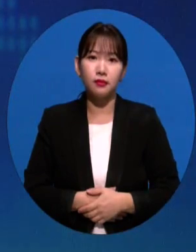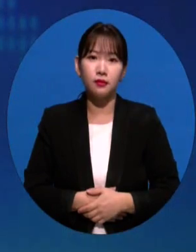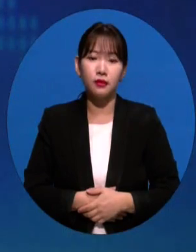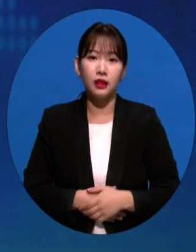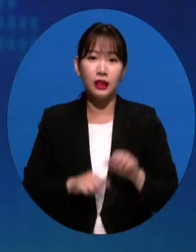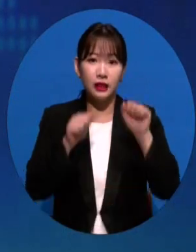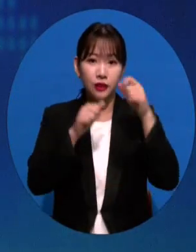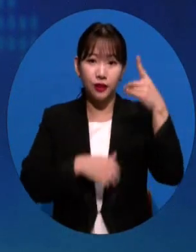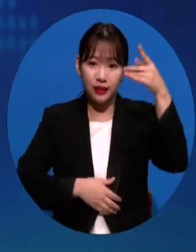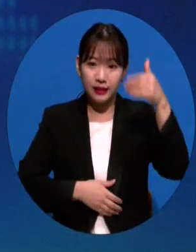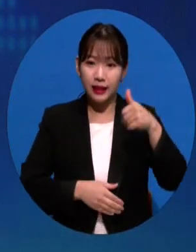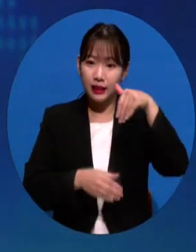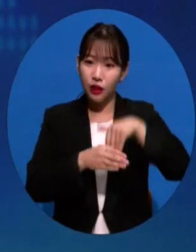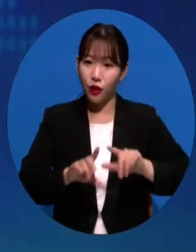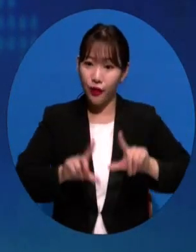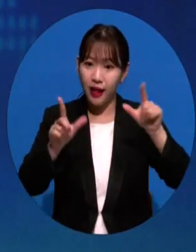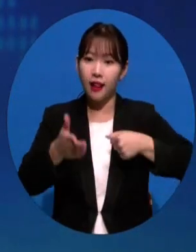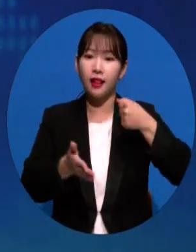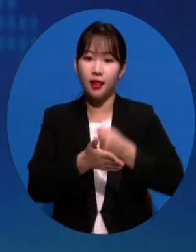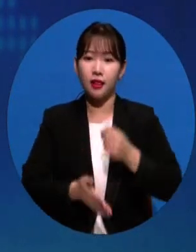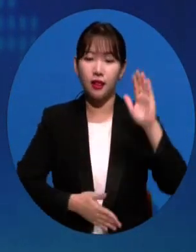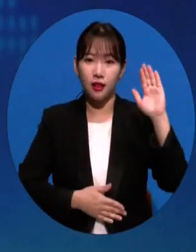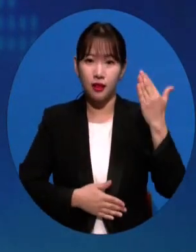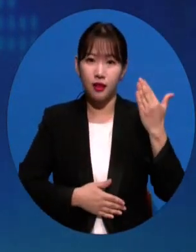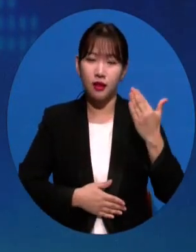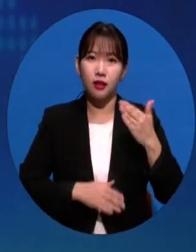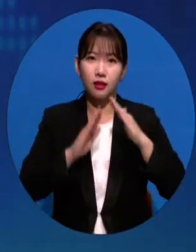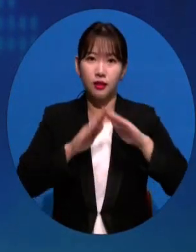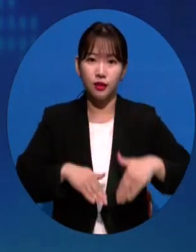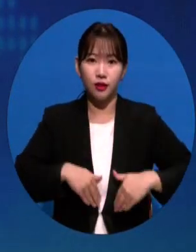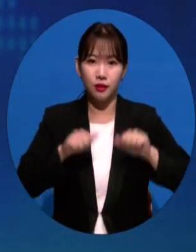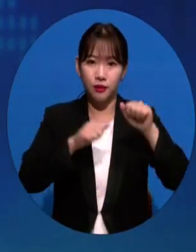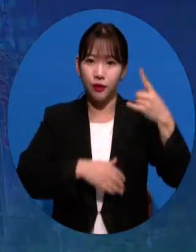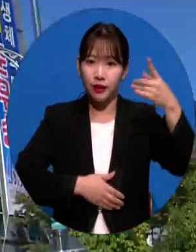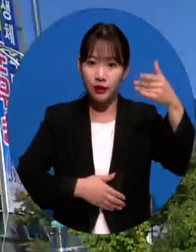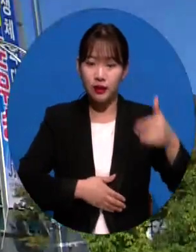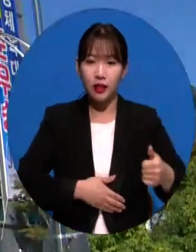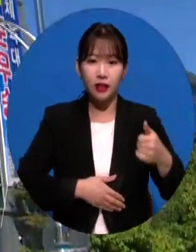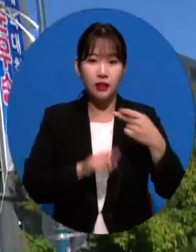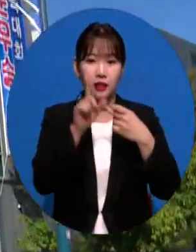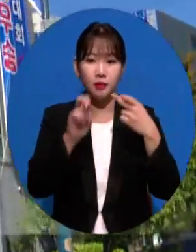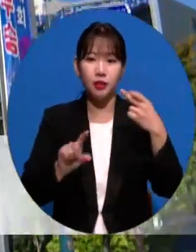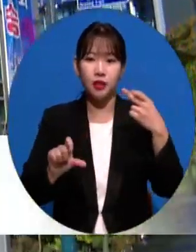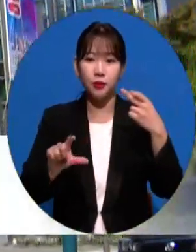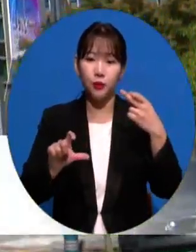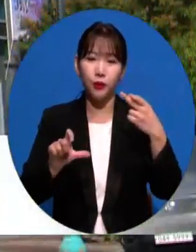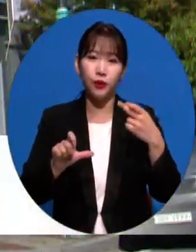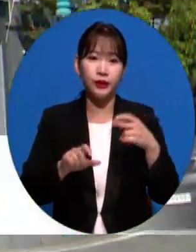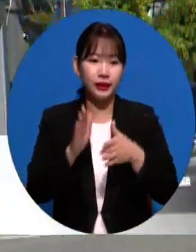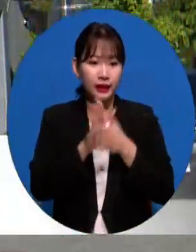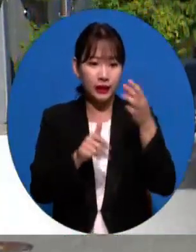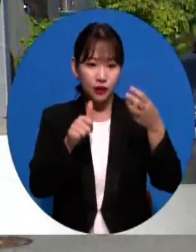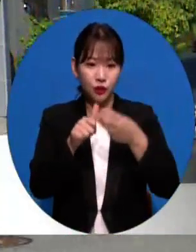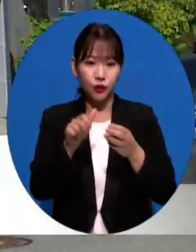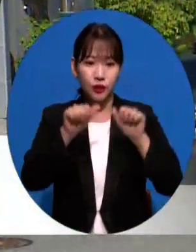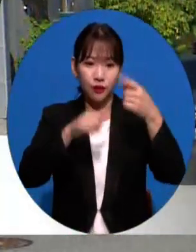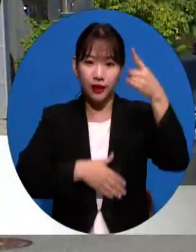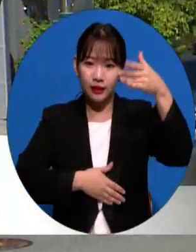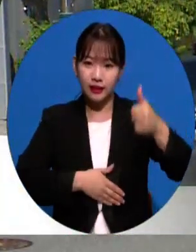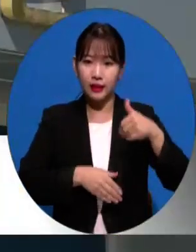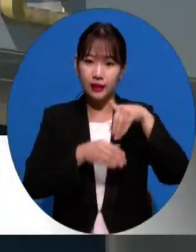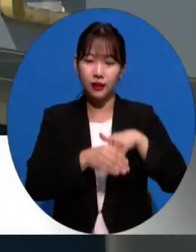민선 체육회장 선거 일정이 확정됐습니다. 전라남도 체육회장은 12월 15일, 시군 체육회장